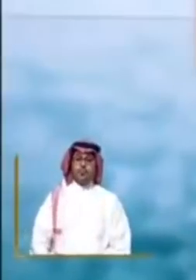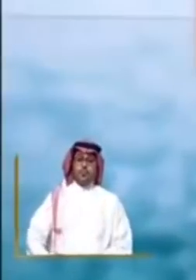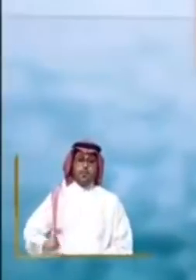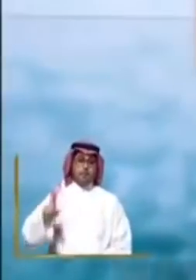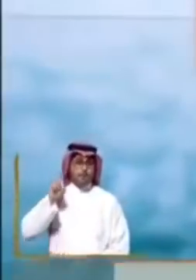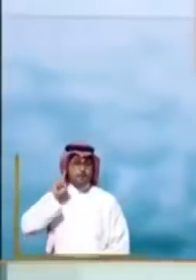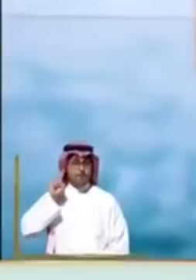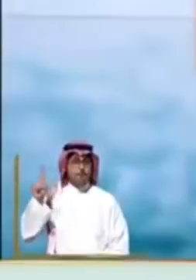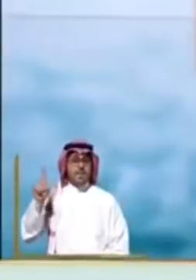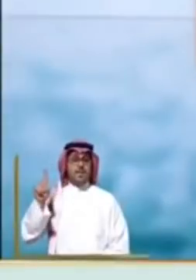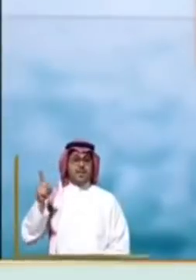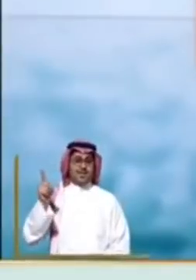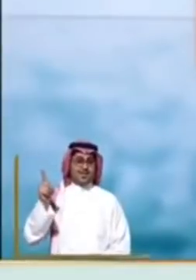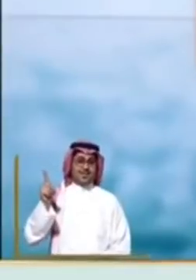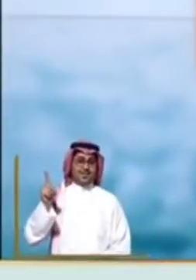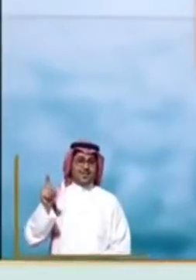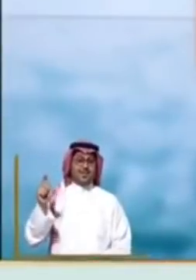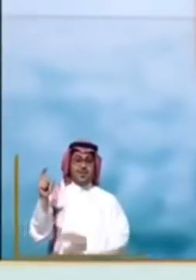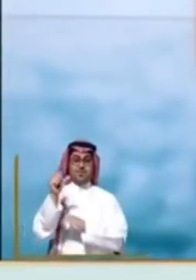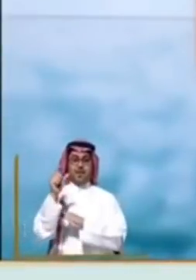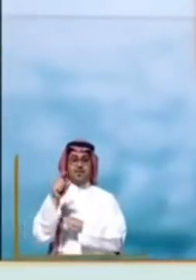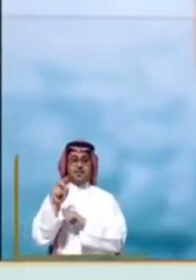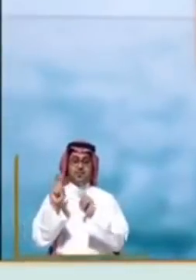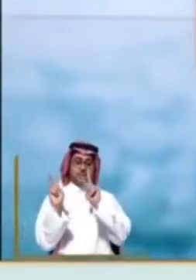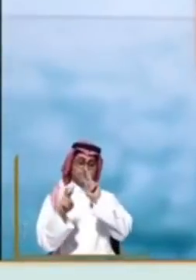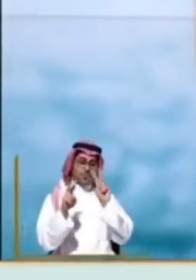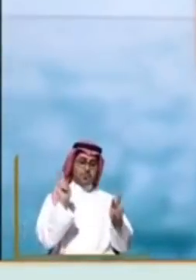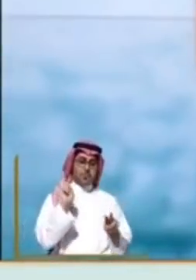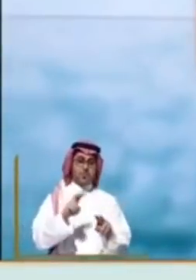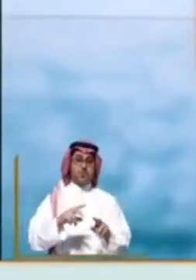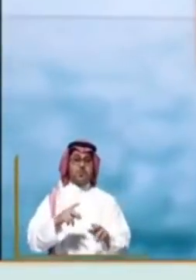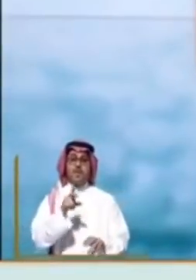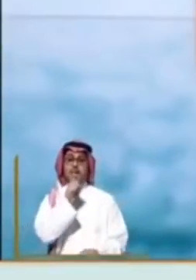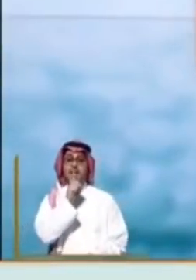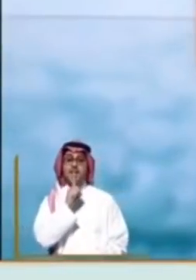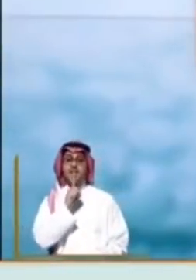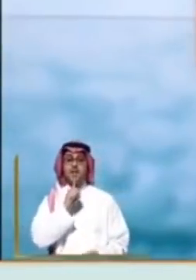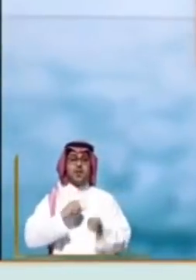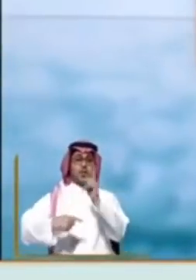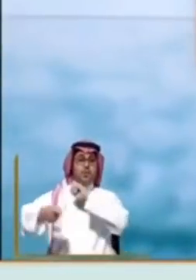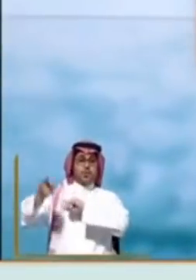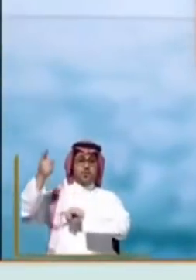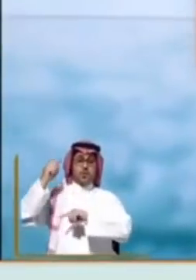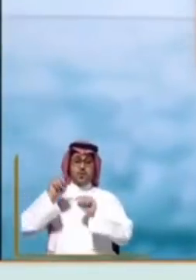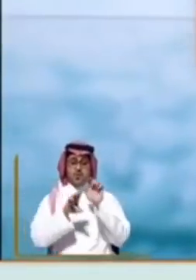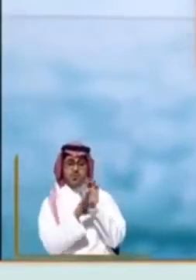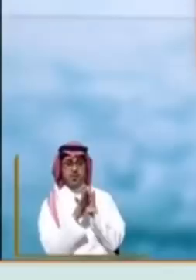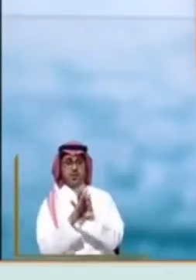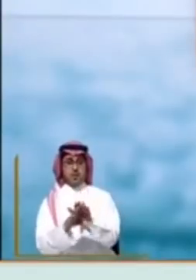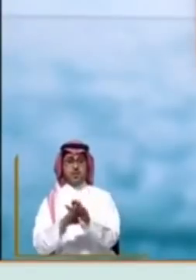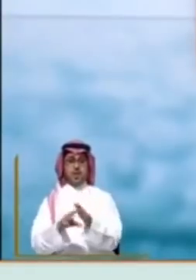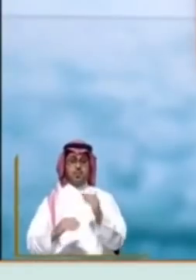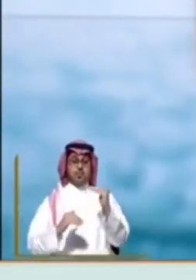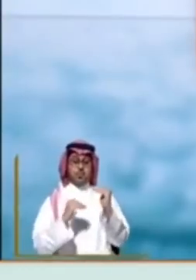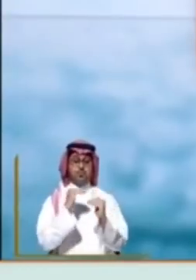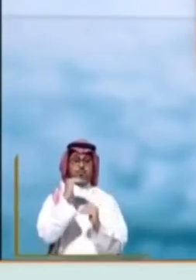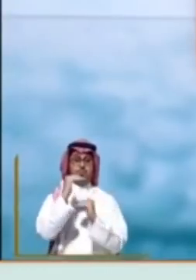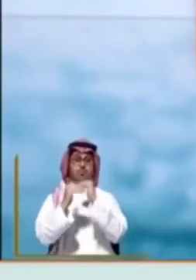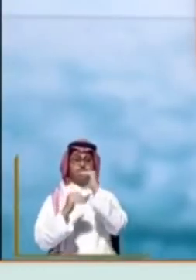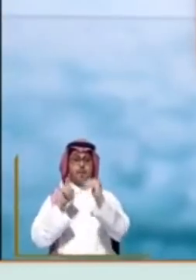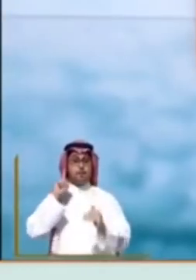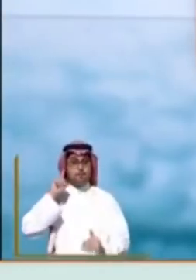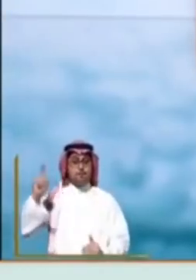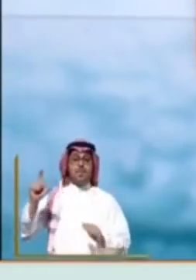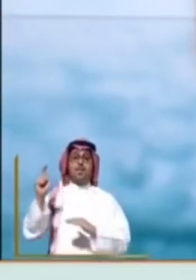النبوي العديد من المعالم والشواهد التاريخية التي رعيت وتطورت أيضا على